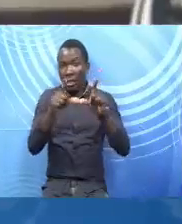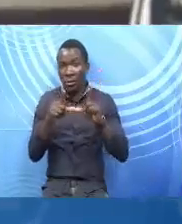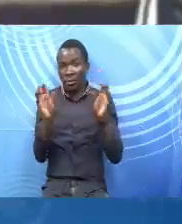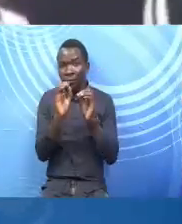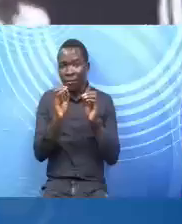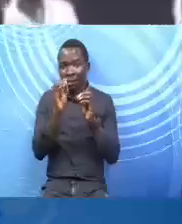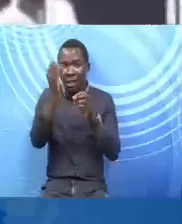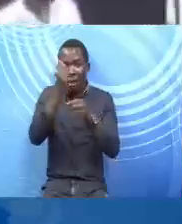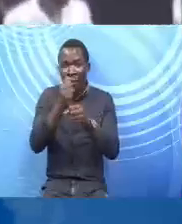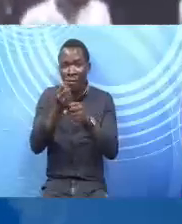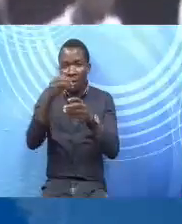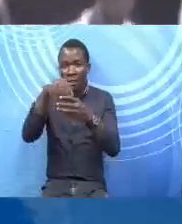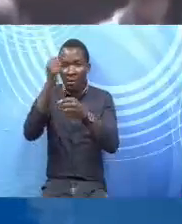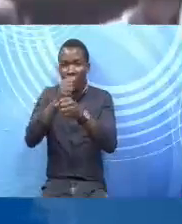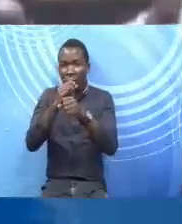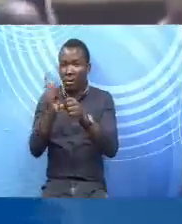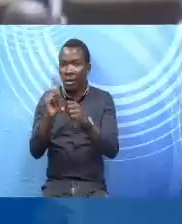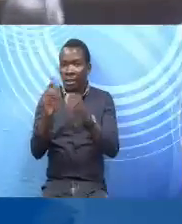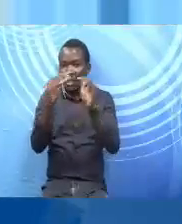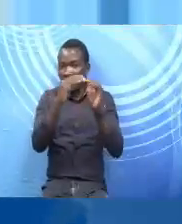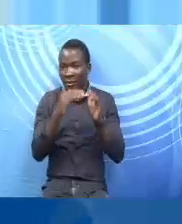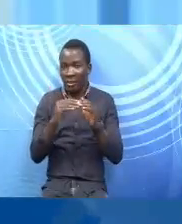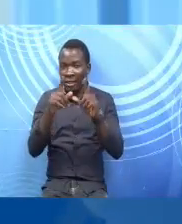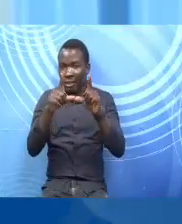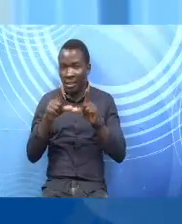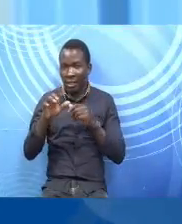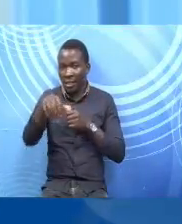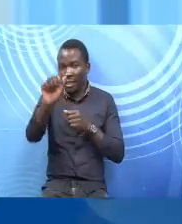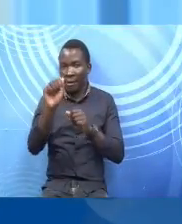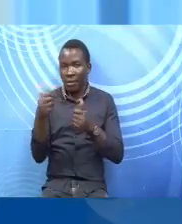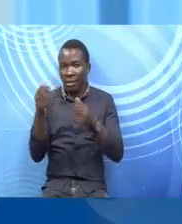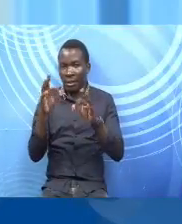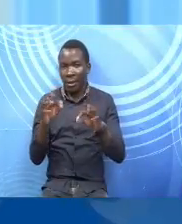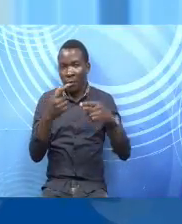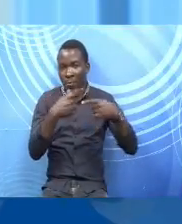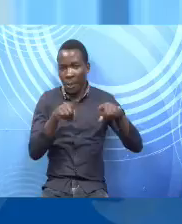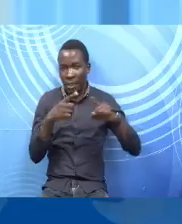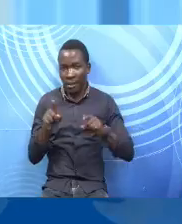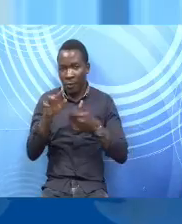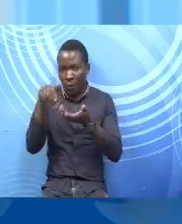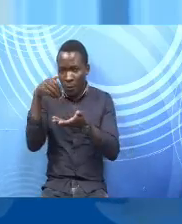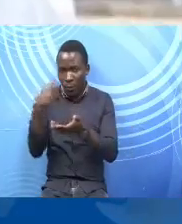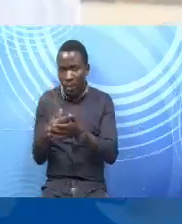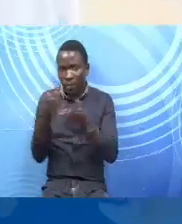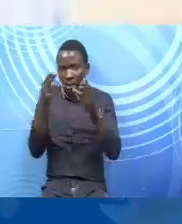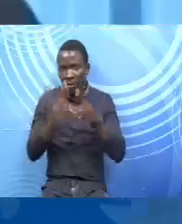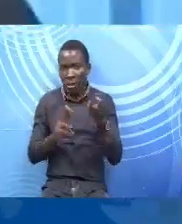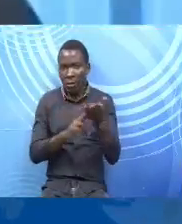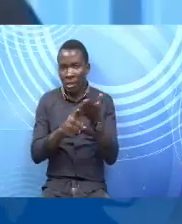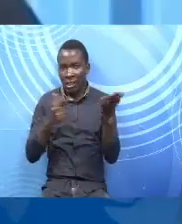myanya bataragaragaje equivalence z'impamyabumenyi zabo ndetse n'ibindi bitandukanye ibi bikaba byabaye